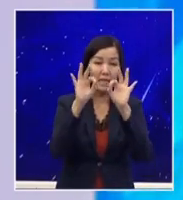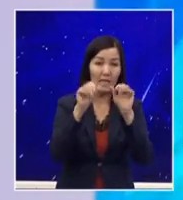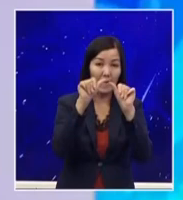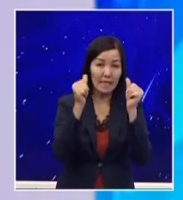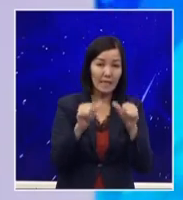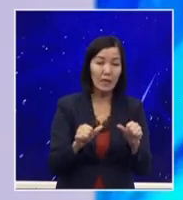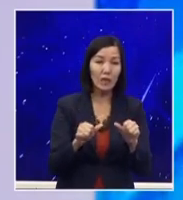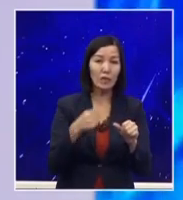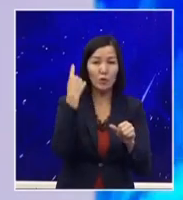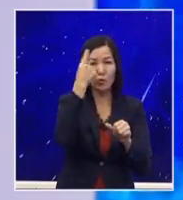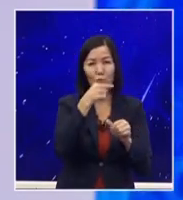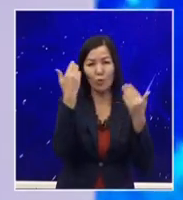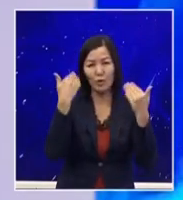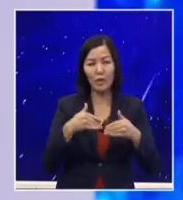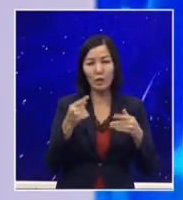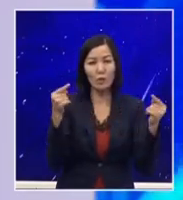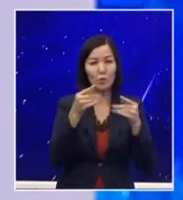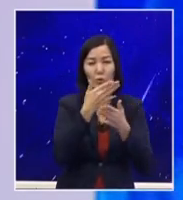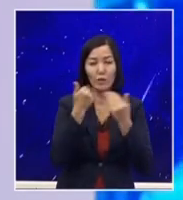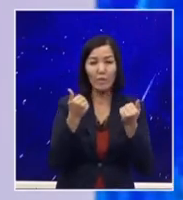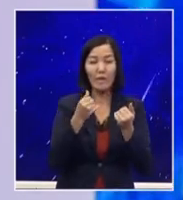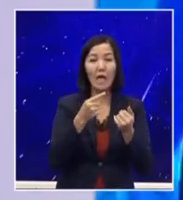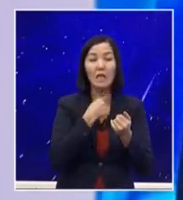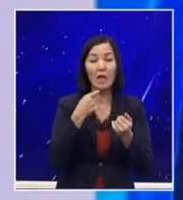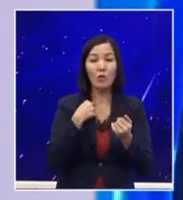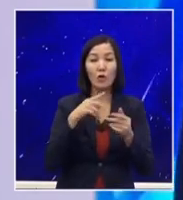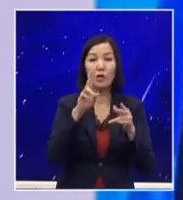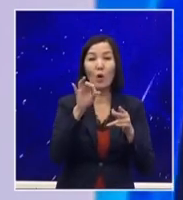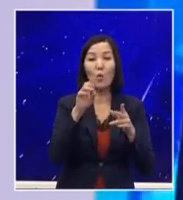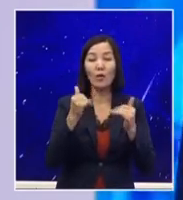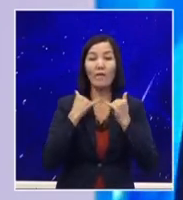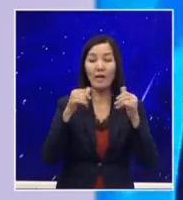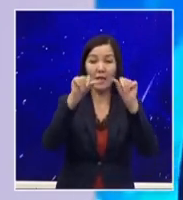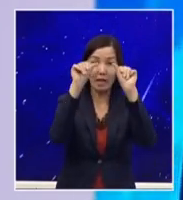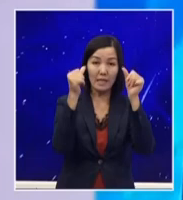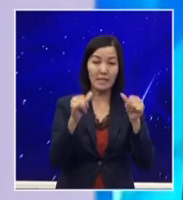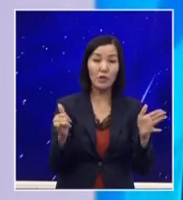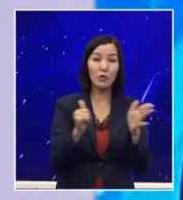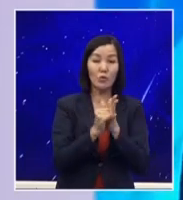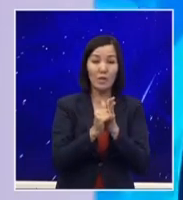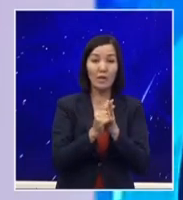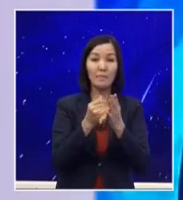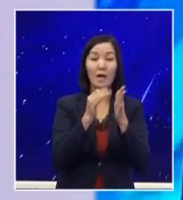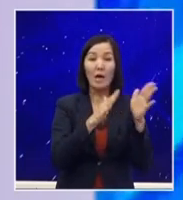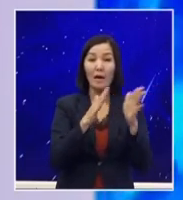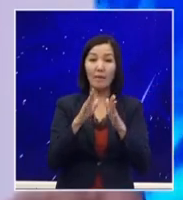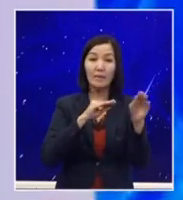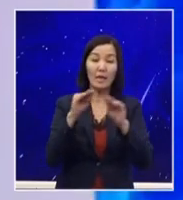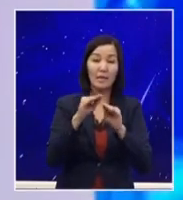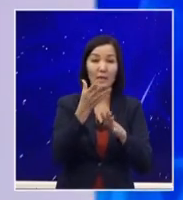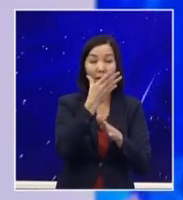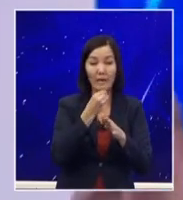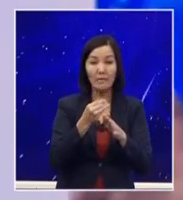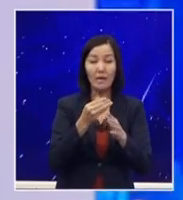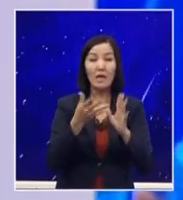Ахметұлына мүлдем ұқсамайды. Осыған дейміз Талдықорғанда Дінмұхамед Қонаевқа арнап ескерткіш тұрғызғанбыз. Айналасын абаттандырып тұрып.